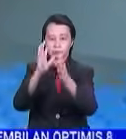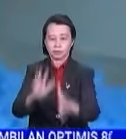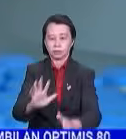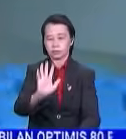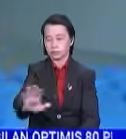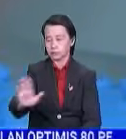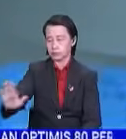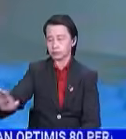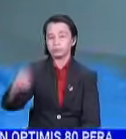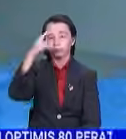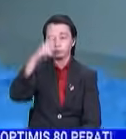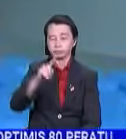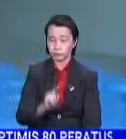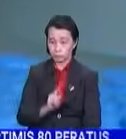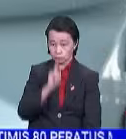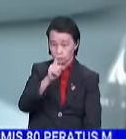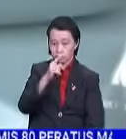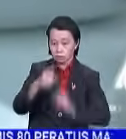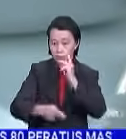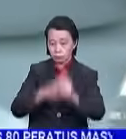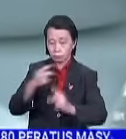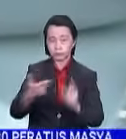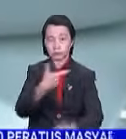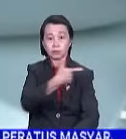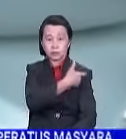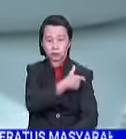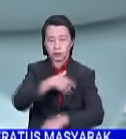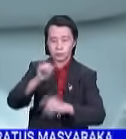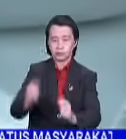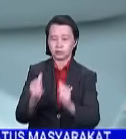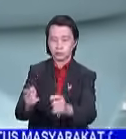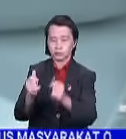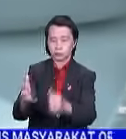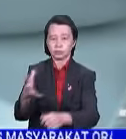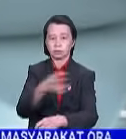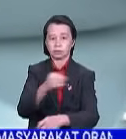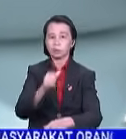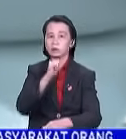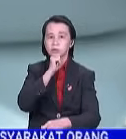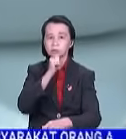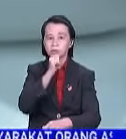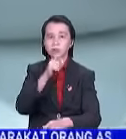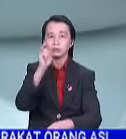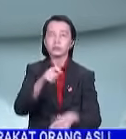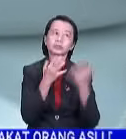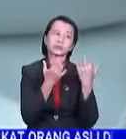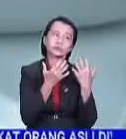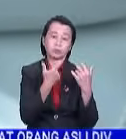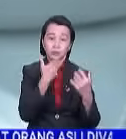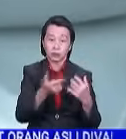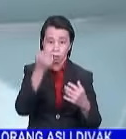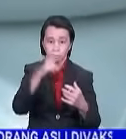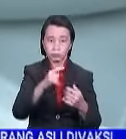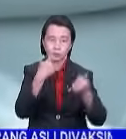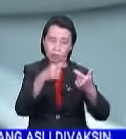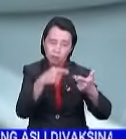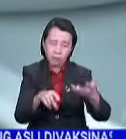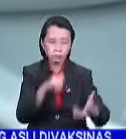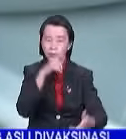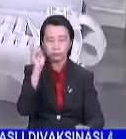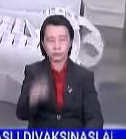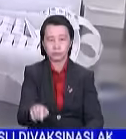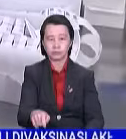mereka ini bagi memastikan proses masih wuih lebih cepat dan tidak perlu menunggu lama untuk gilera